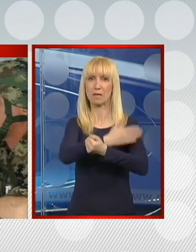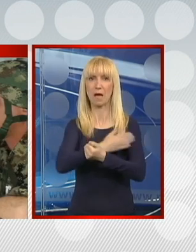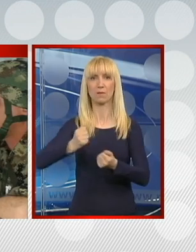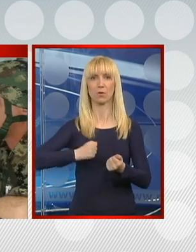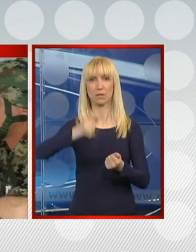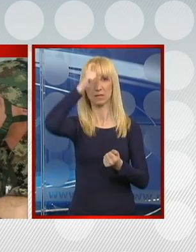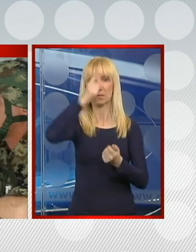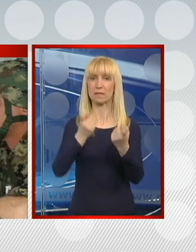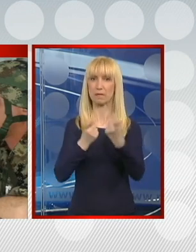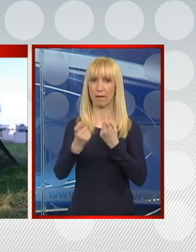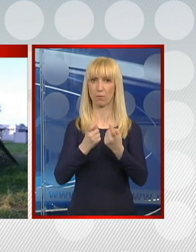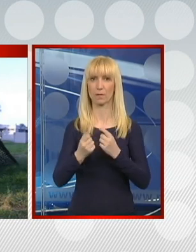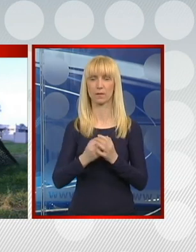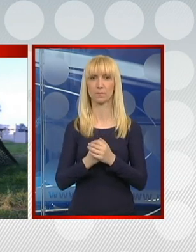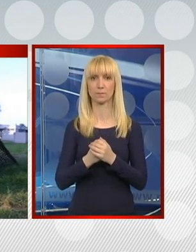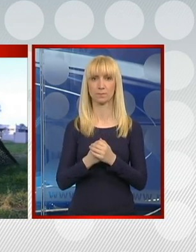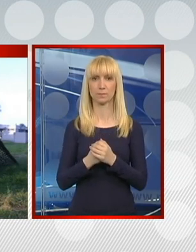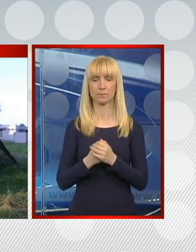Vojske Srbije za reagovanje.